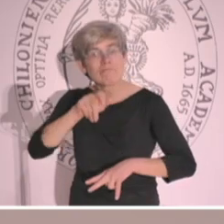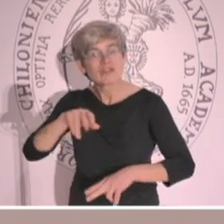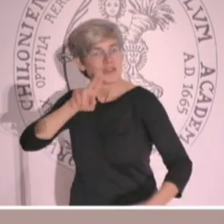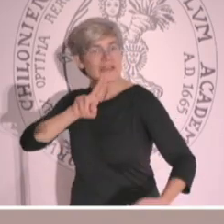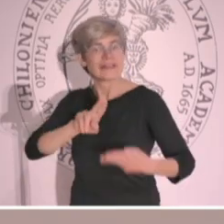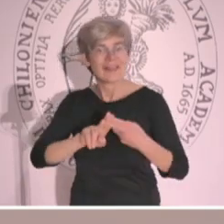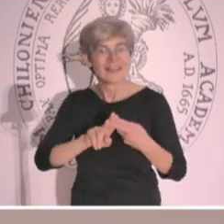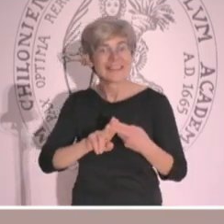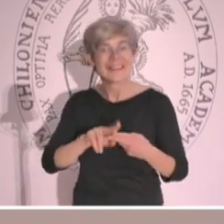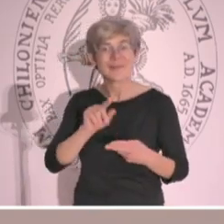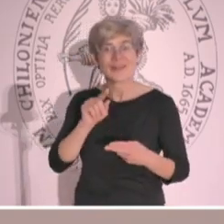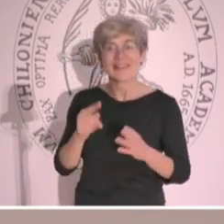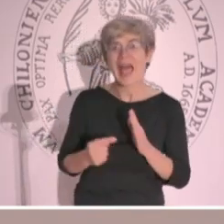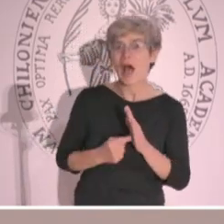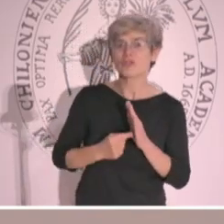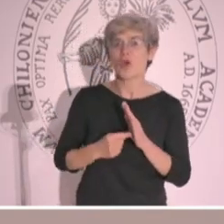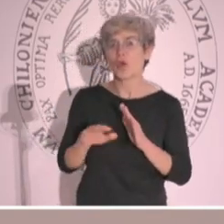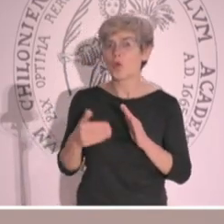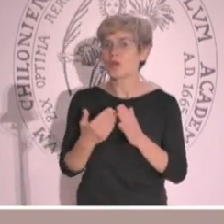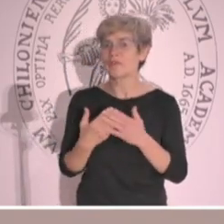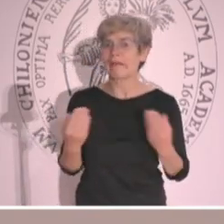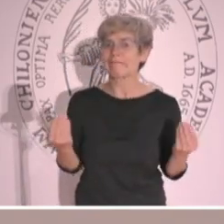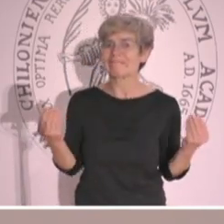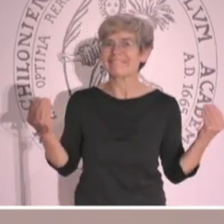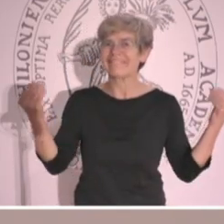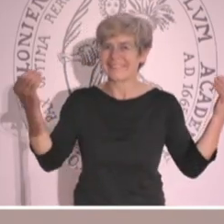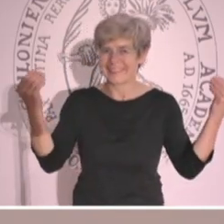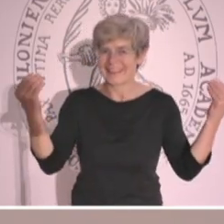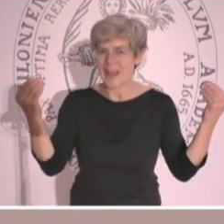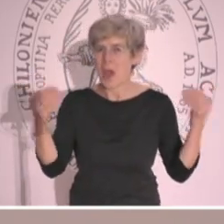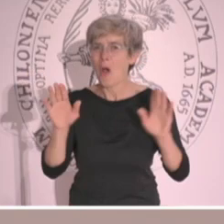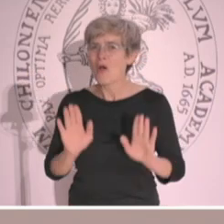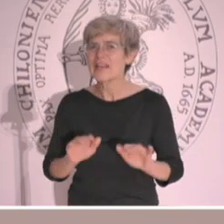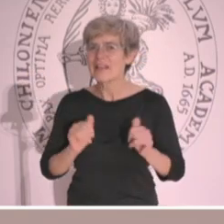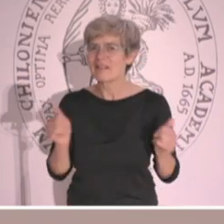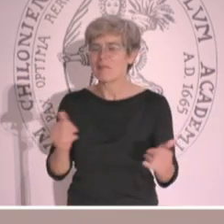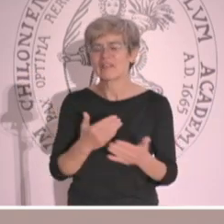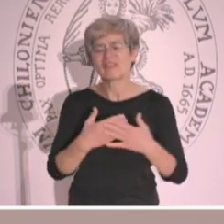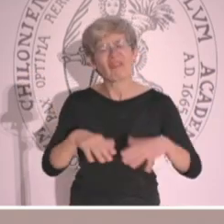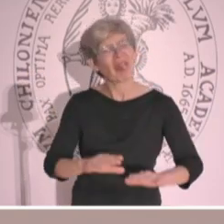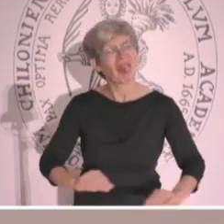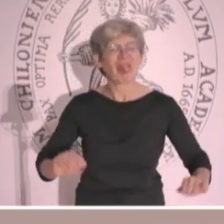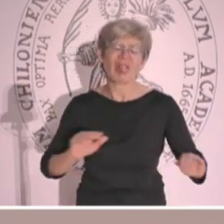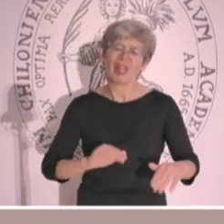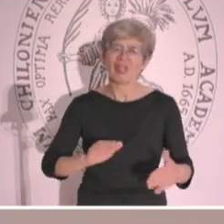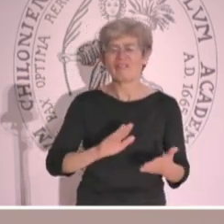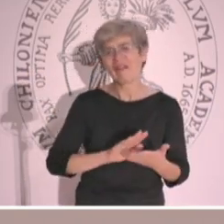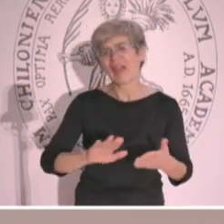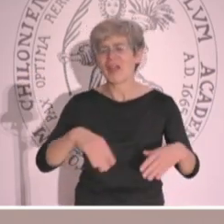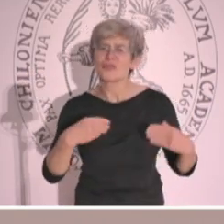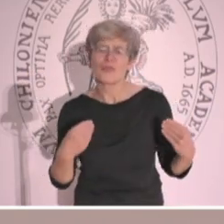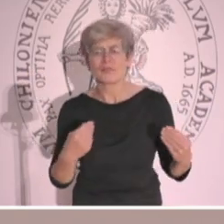viel Bereicherung, aber das ist eben eine gewisse Rauheit und eine gewisse Realitätsnähe, die die ganz klassischen